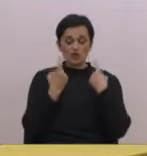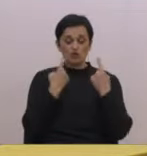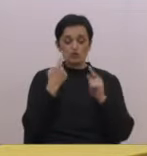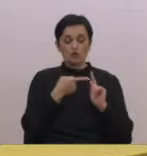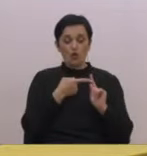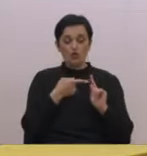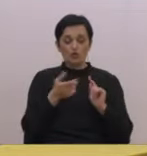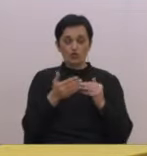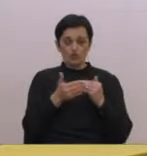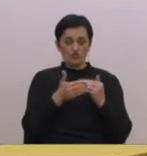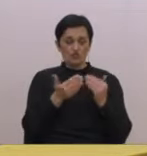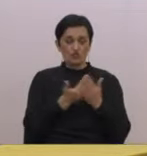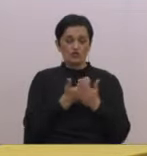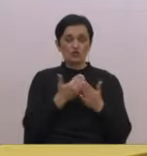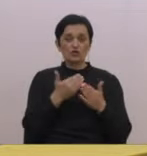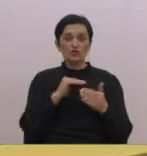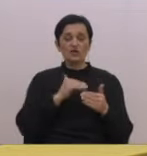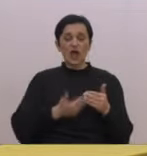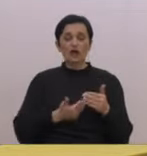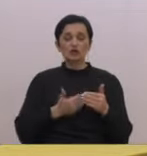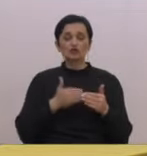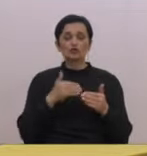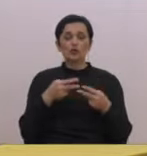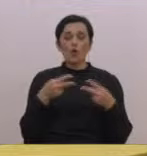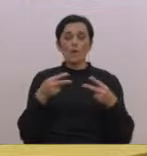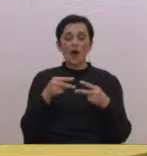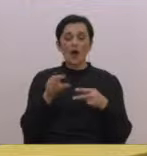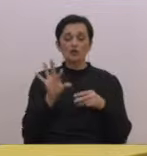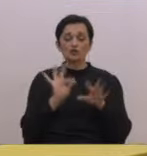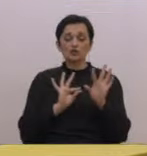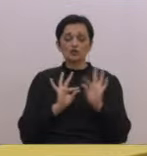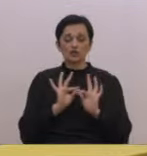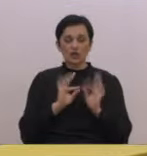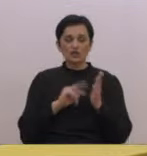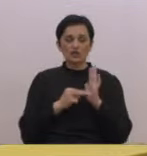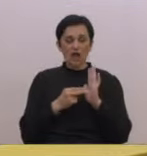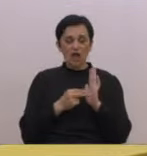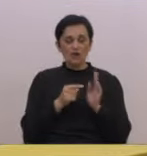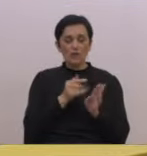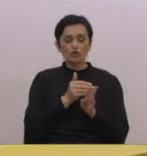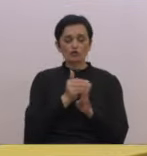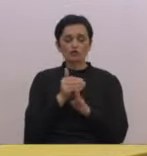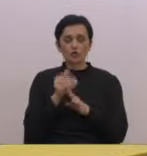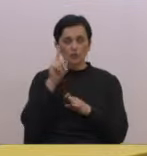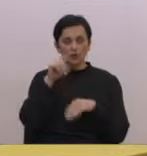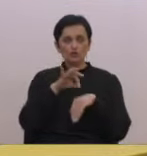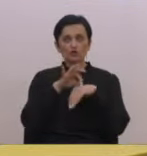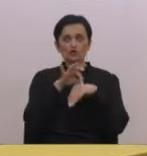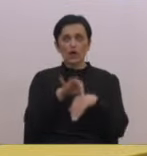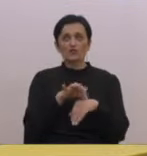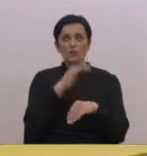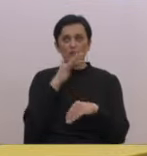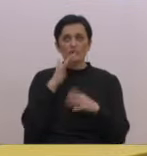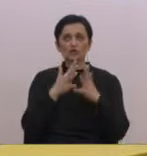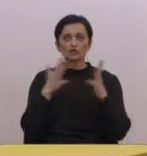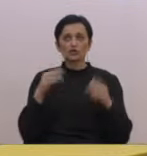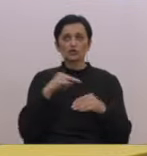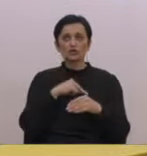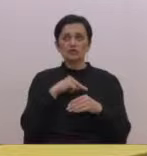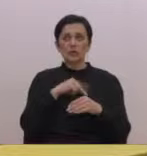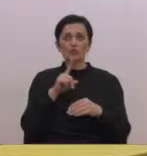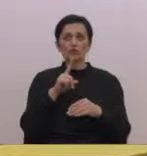ჩვენი კერძო პარტნიორის შერჩევის პროცესი მიმდინარეობს გეგმაზომიერად. Ვიცით, რომ ჩვენ ჩავატარეთ ბევრი დიდი სამუშაო